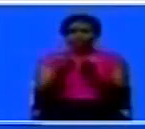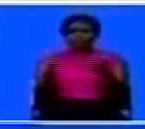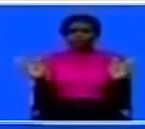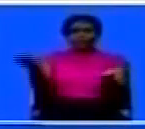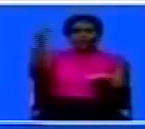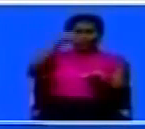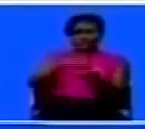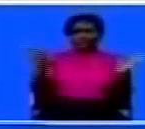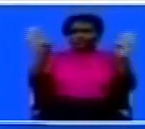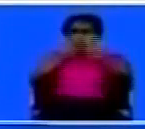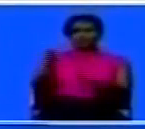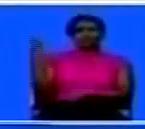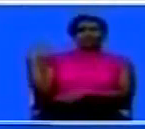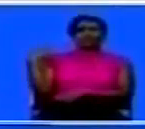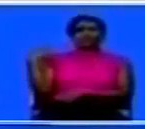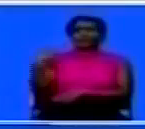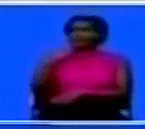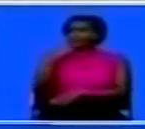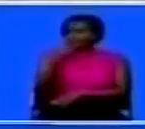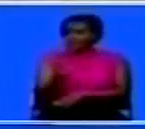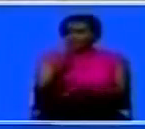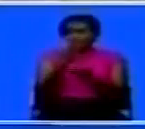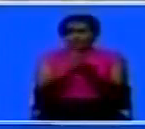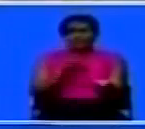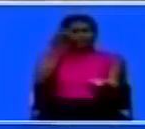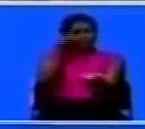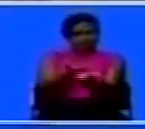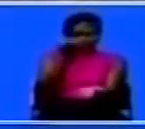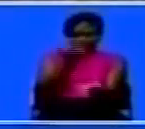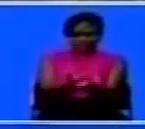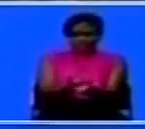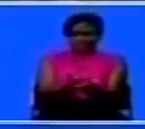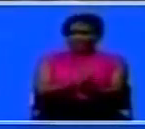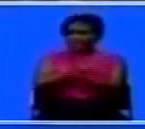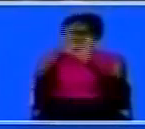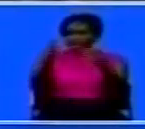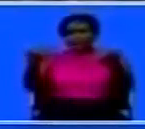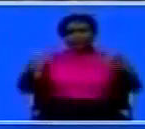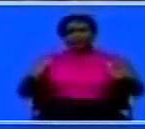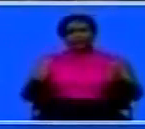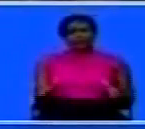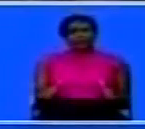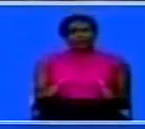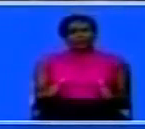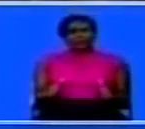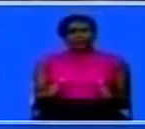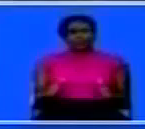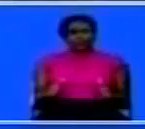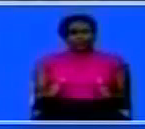ambayo ilikuwa imefungwa hapo awali, akisema kuwa baadhi ya ushahidi ulikuwa hujaangaziwa kwa kina na kulikuwa na uharibifu wa